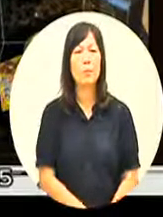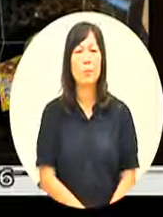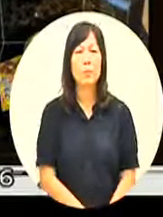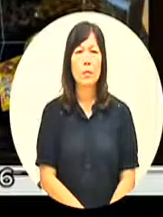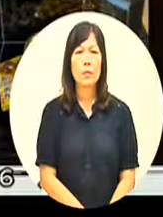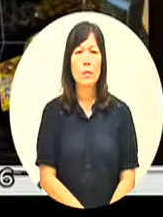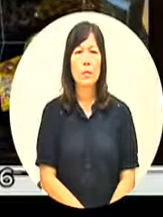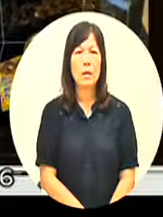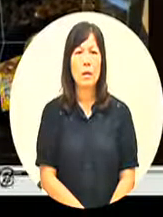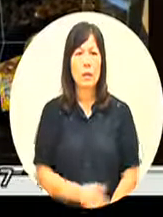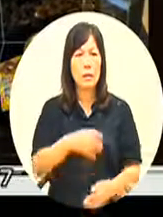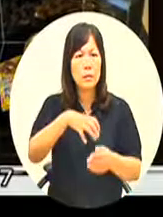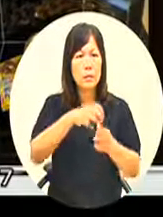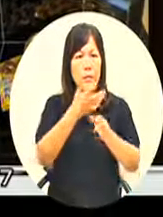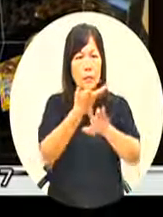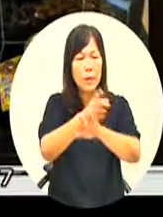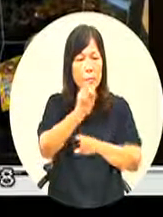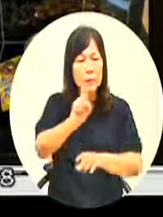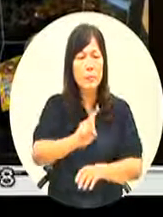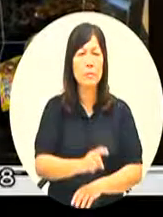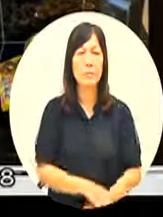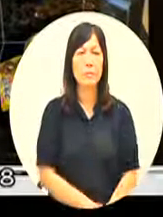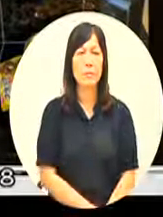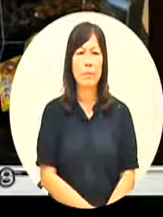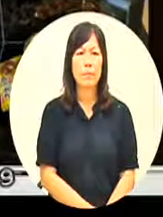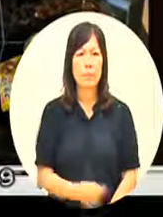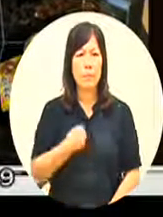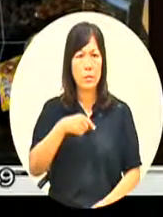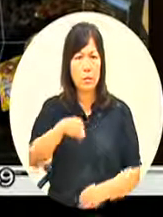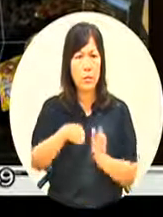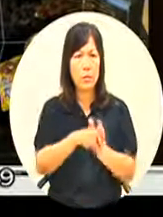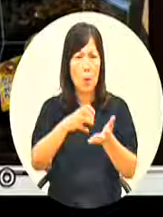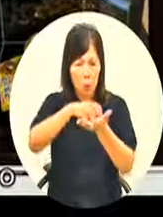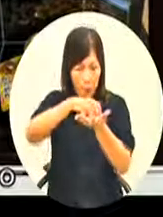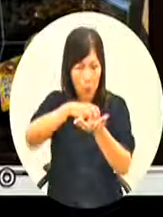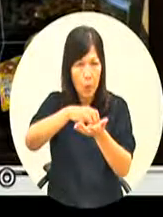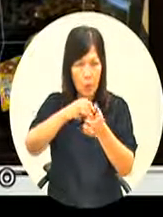这个柜子里面放的东西是什么？好，就是我这边这个果冻条。